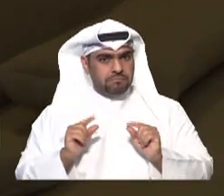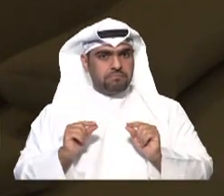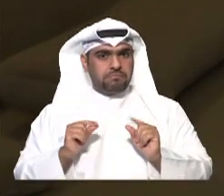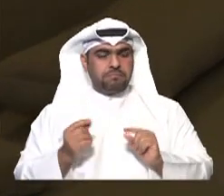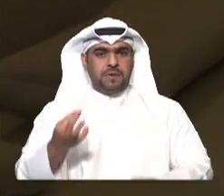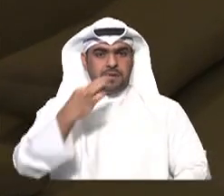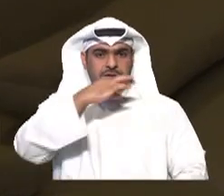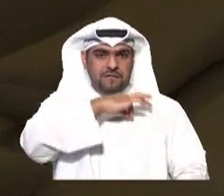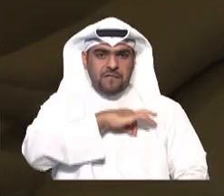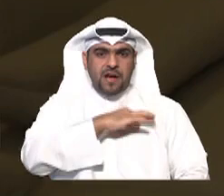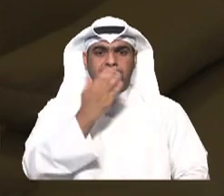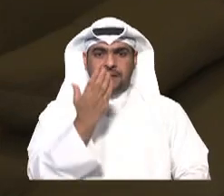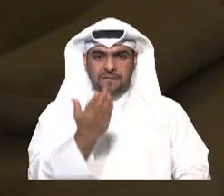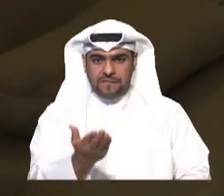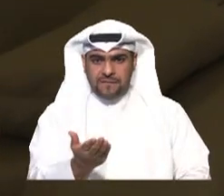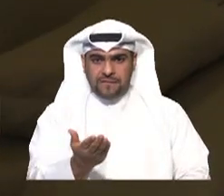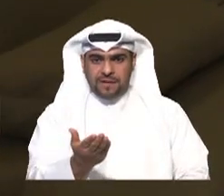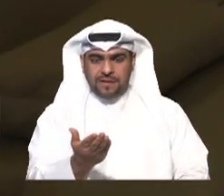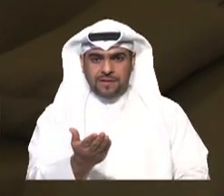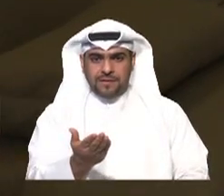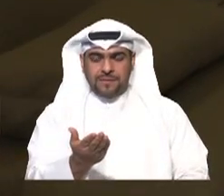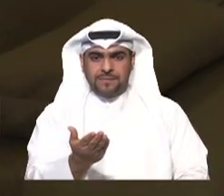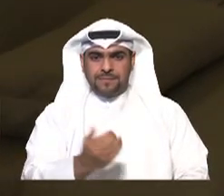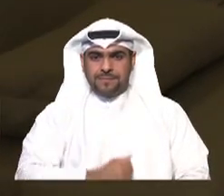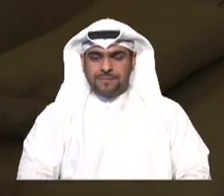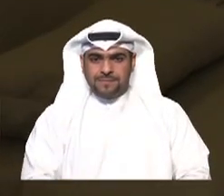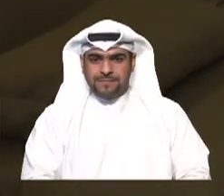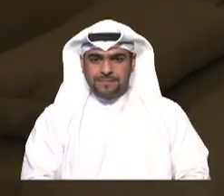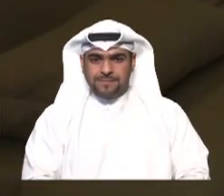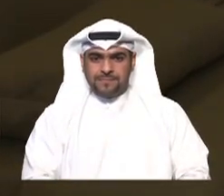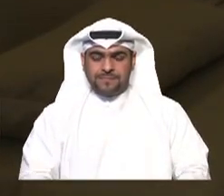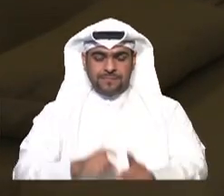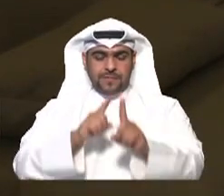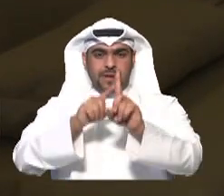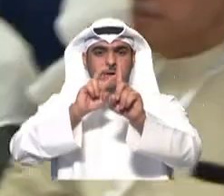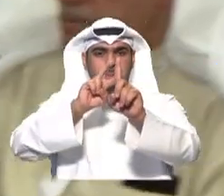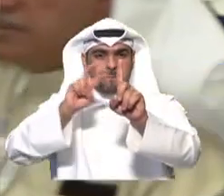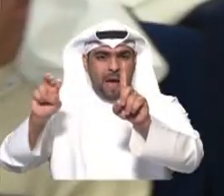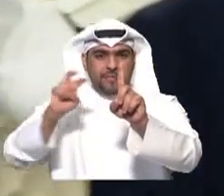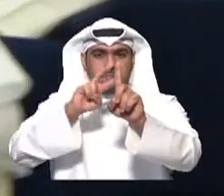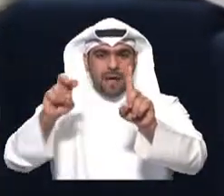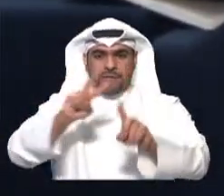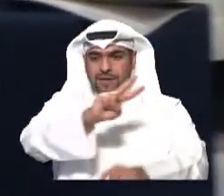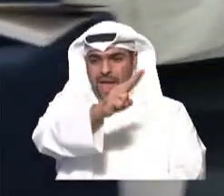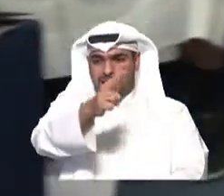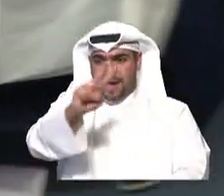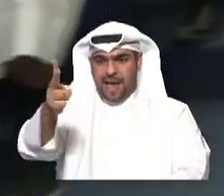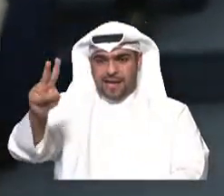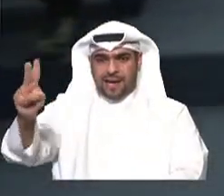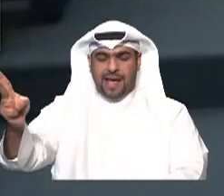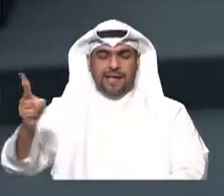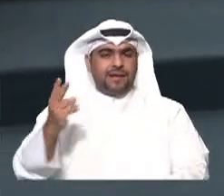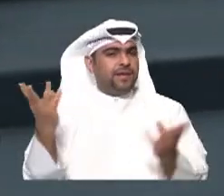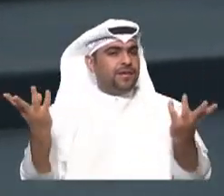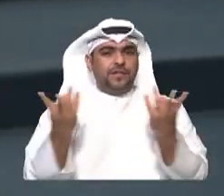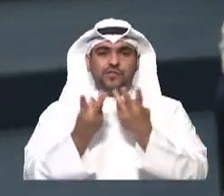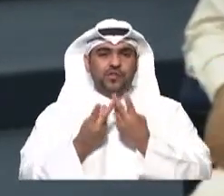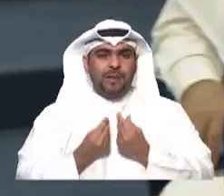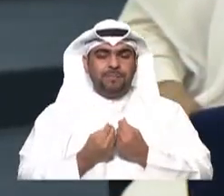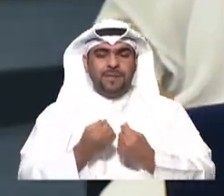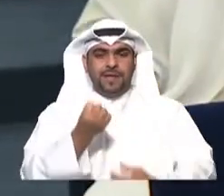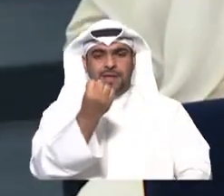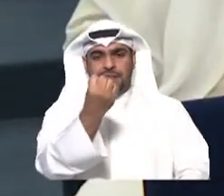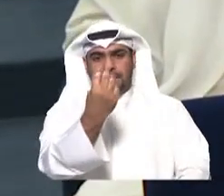وتؤدي الاستفادة منها حتى الباحثين الآخرين في مجال. 300 باحث ومختص في مجال